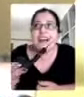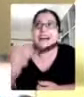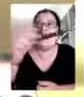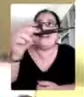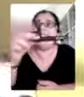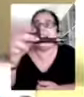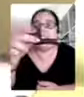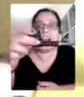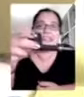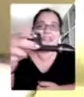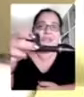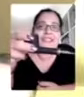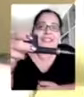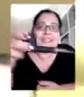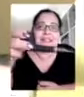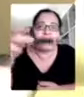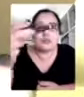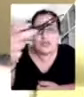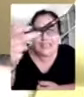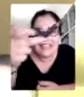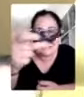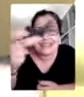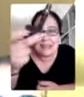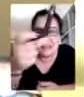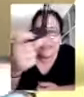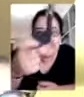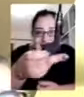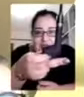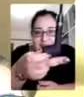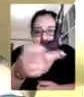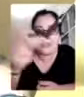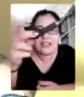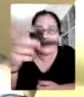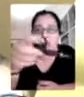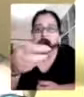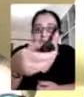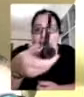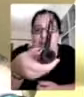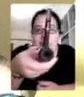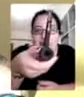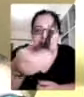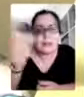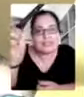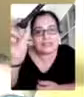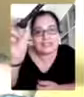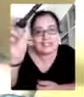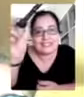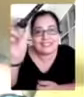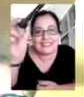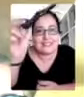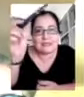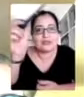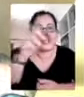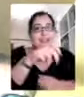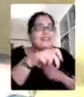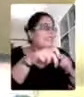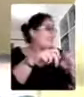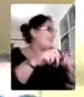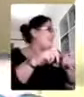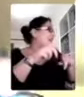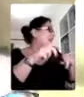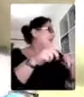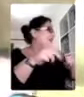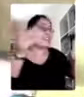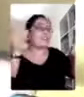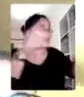görüyorum. Yani ne bileyim tuzdan altın yapmaya çalışıyoruz. Oluyor gibi oluyor ama tadı ya da görüntüsü altın